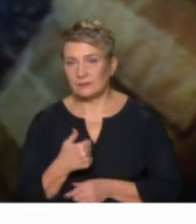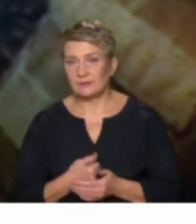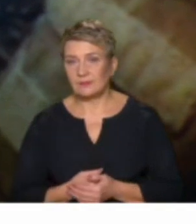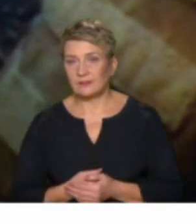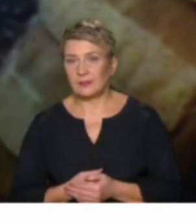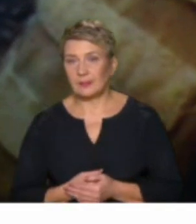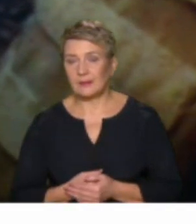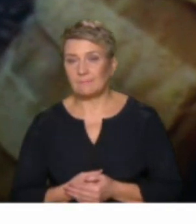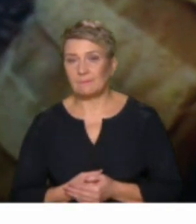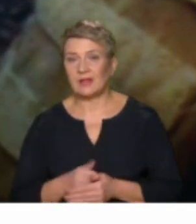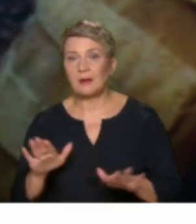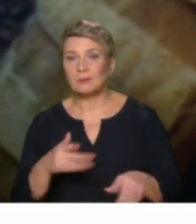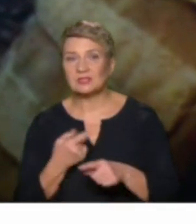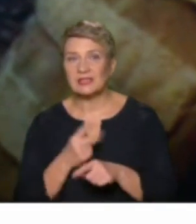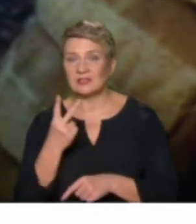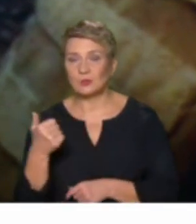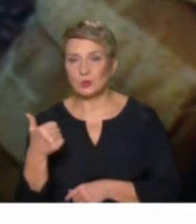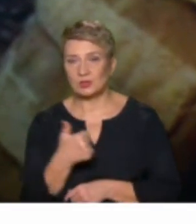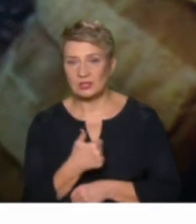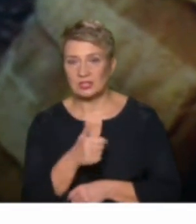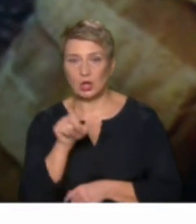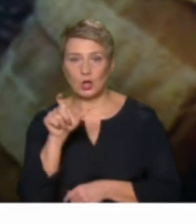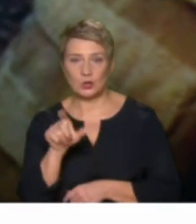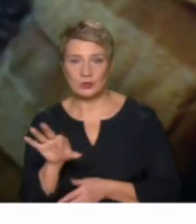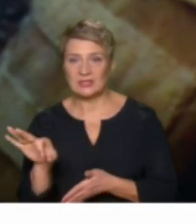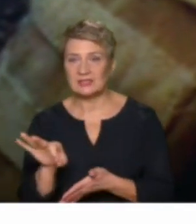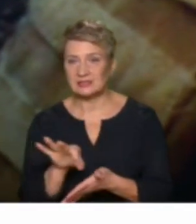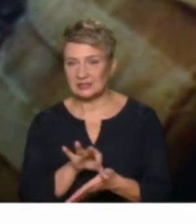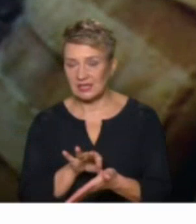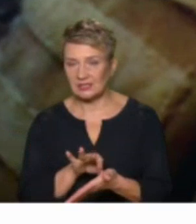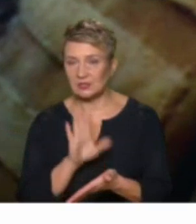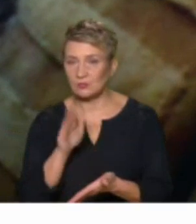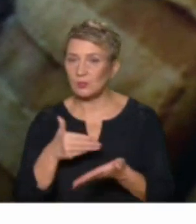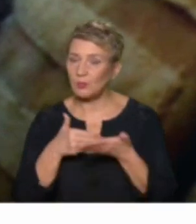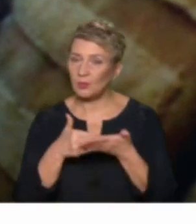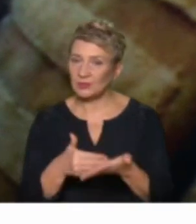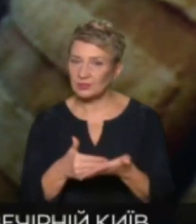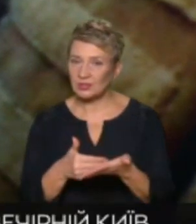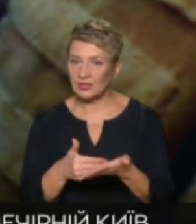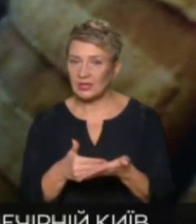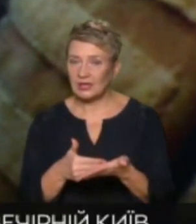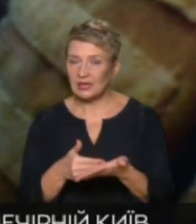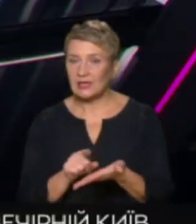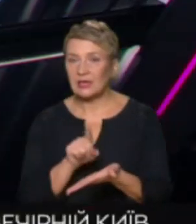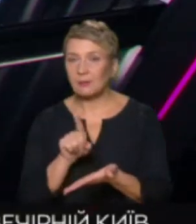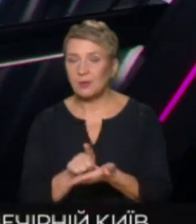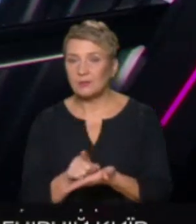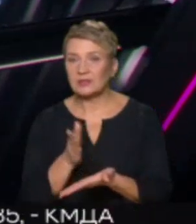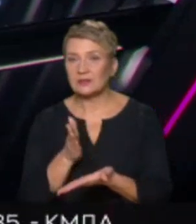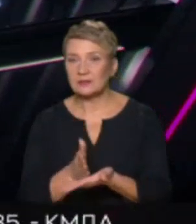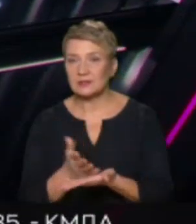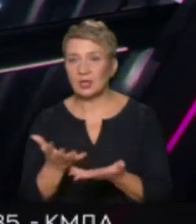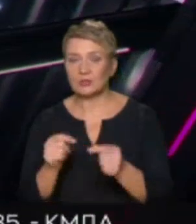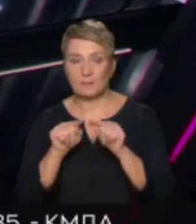Ні, просто і після цих двох тижнів людина одразу стає помічником, чи все вона ж таки має здати якісь? Вона отримає